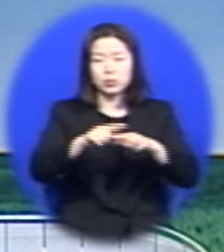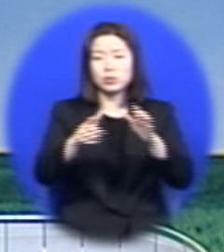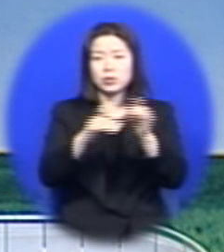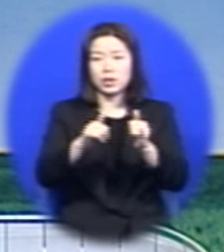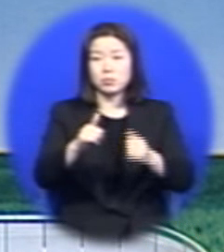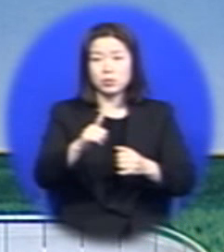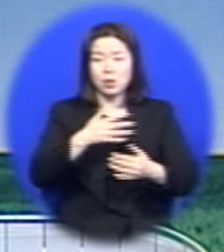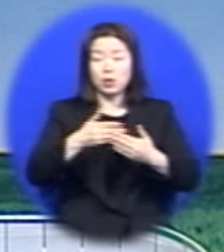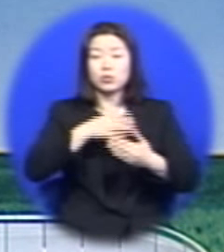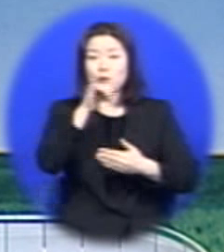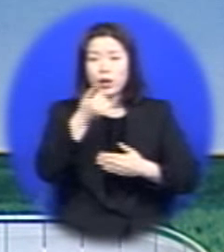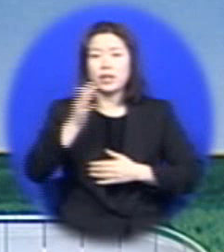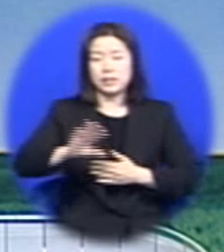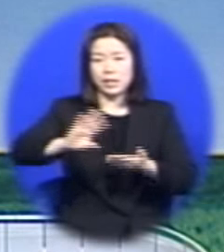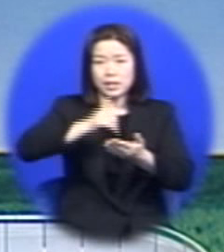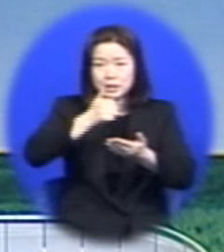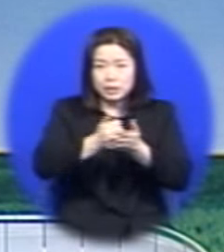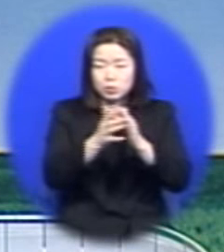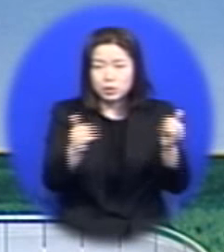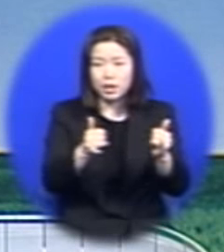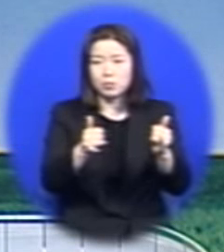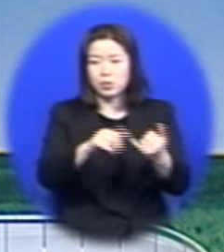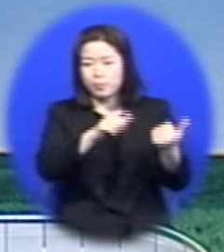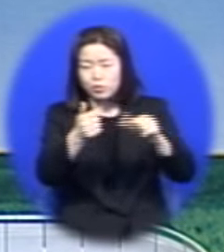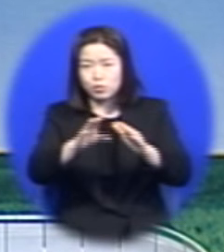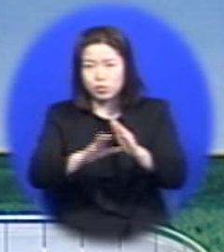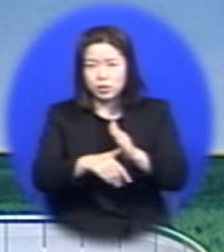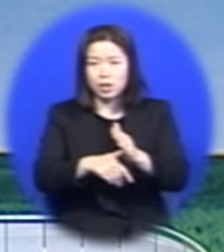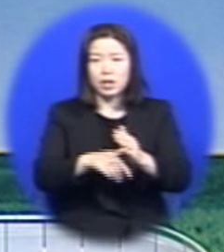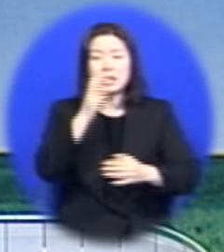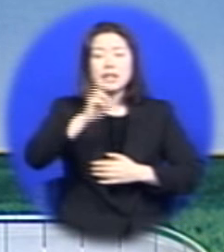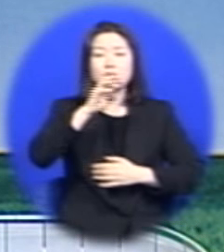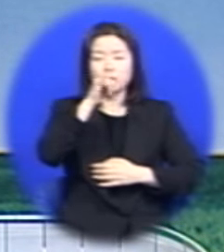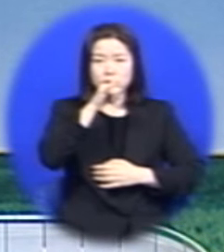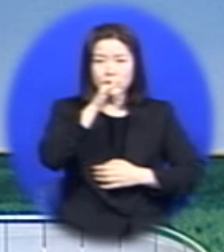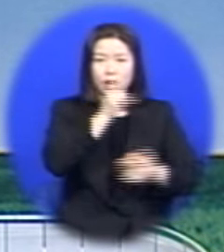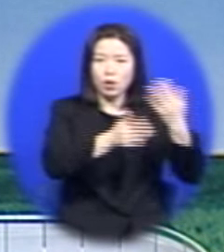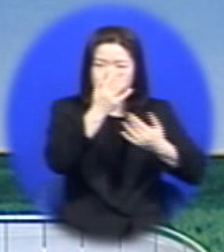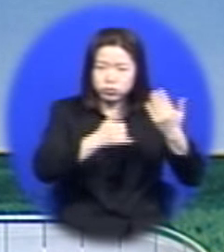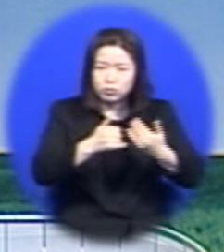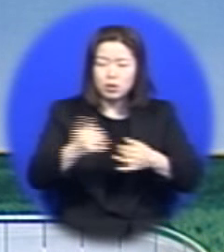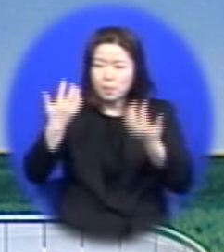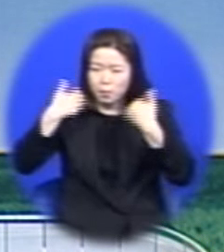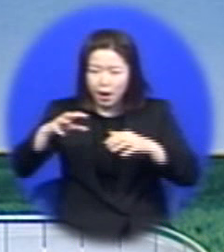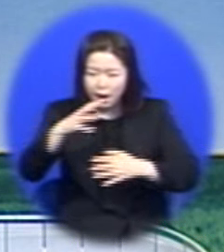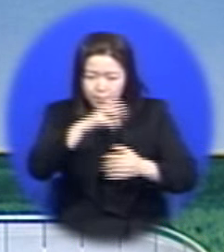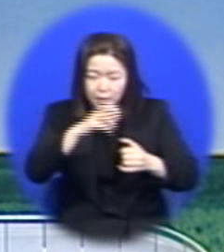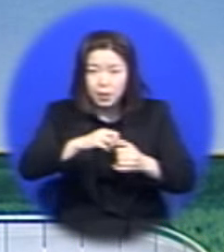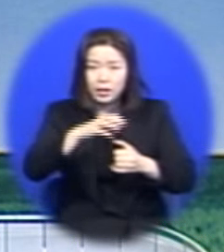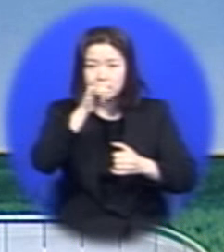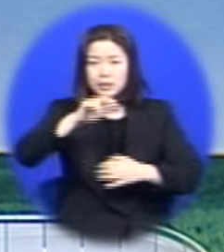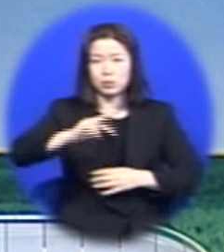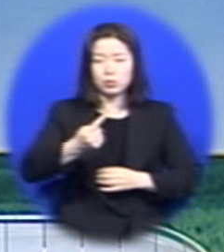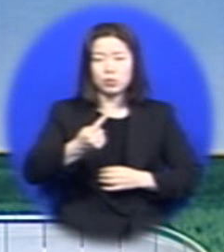부르는? 사자에게 물려 죽고 화형을 당해서 죽으면서 어떻게 저 사람들은 찬송을 부르나?